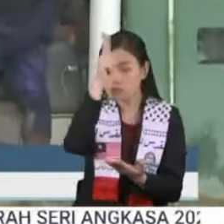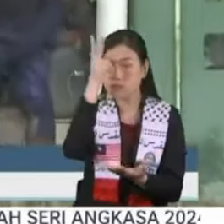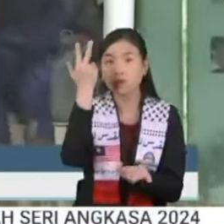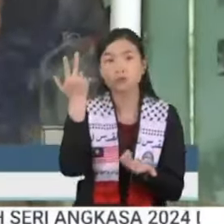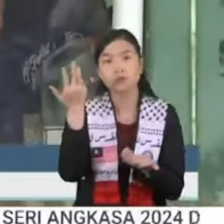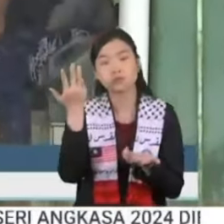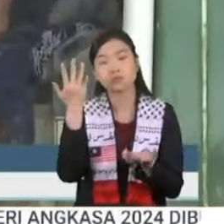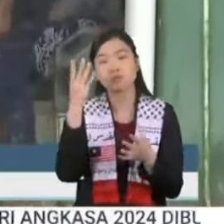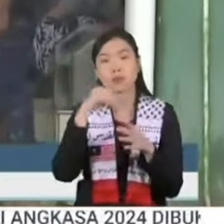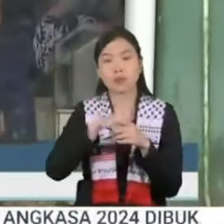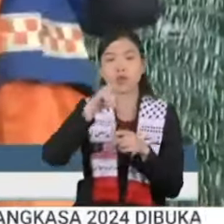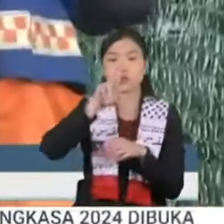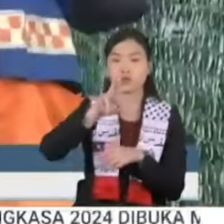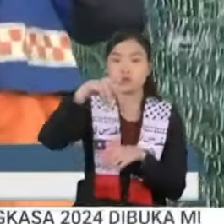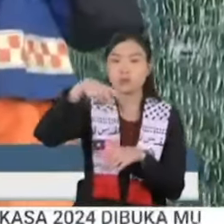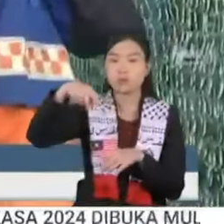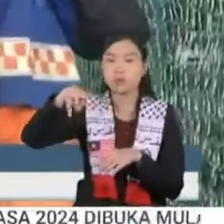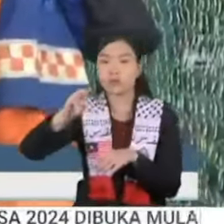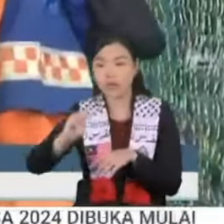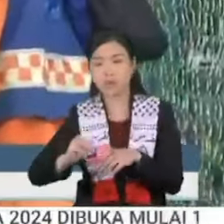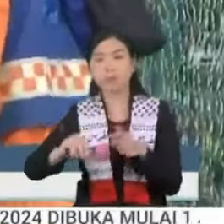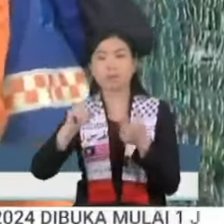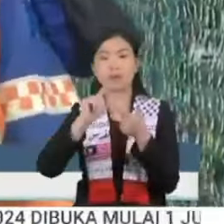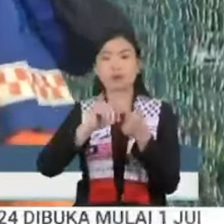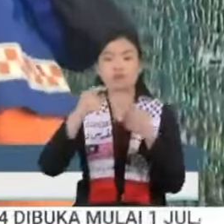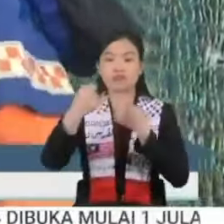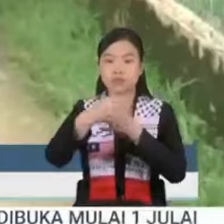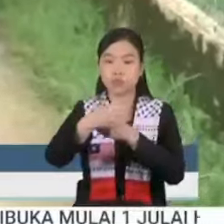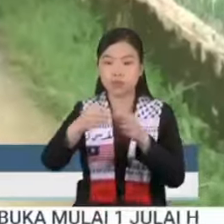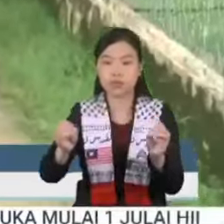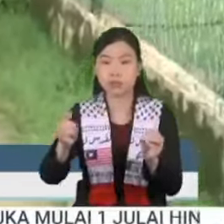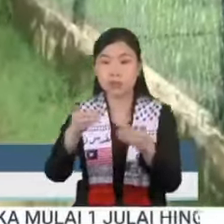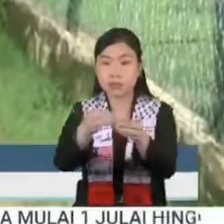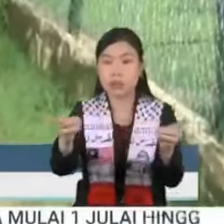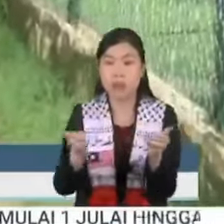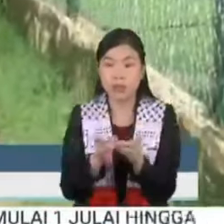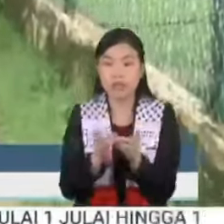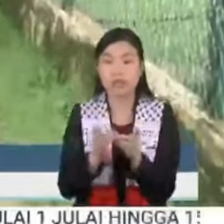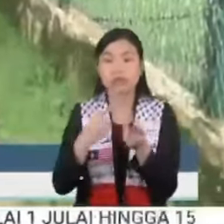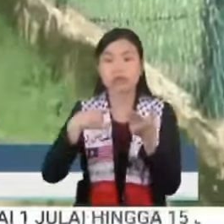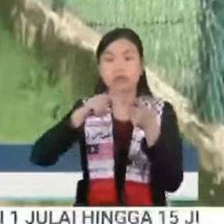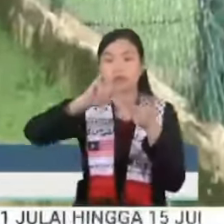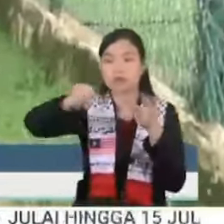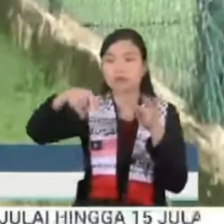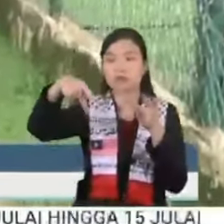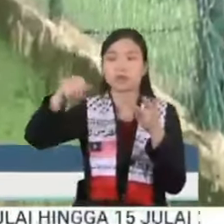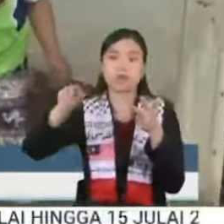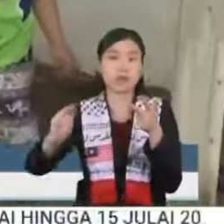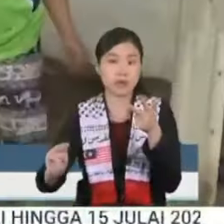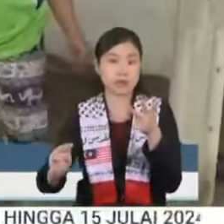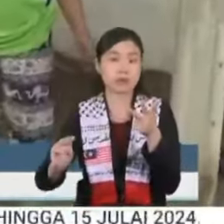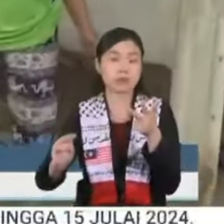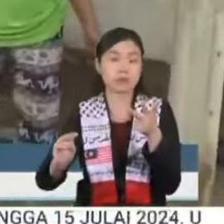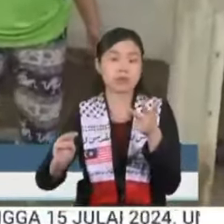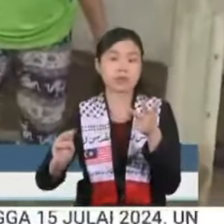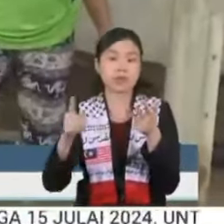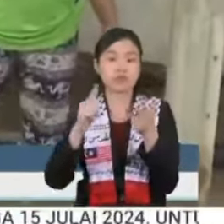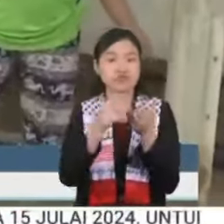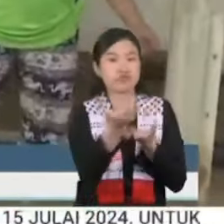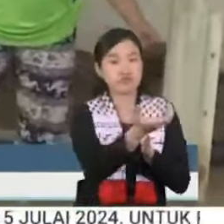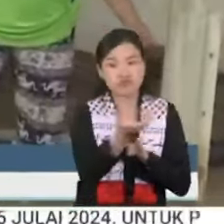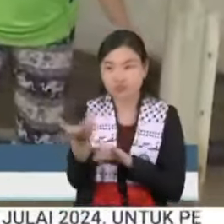termasuklah pihak UPPM, pejabat-pejabat daerah, pejabat JAPAM dan juga pihak